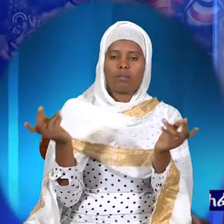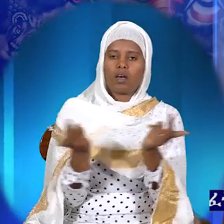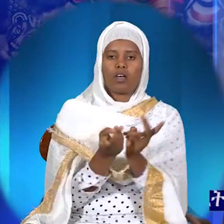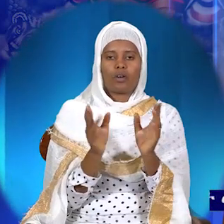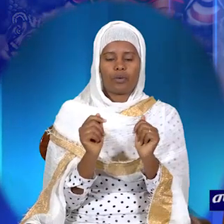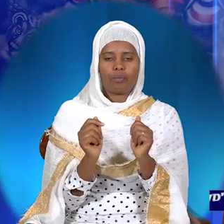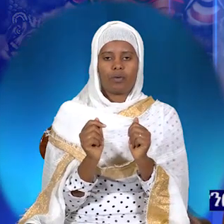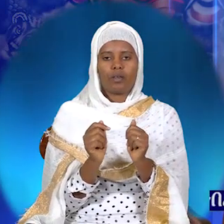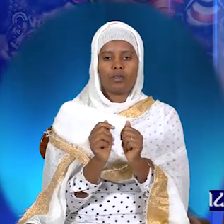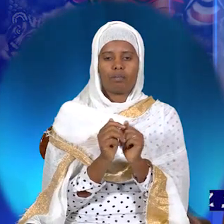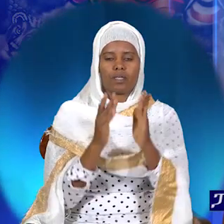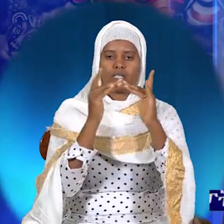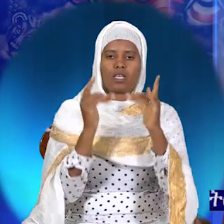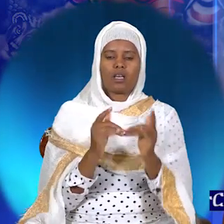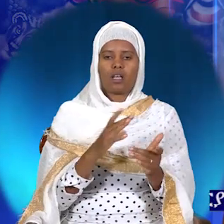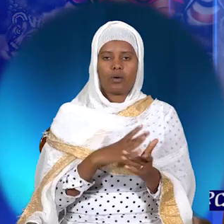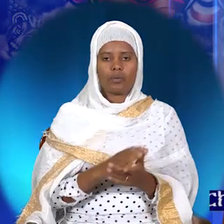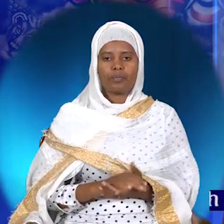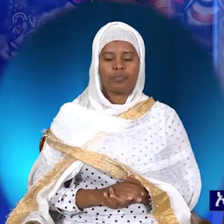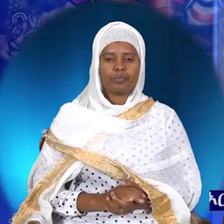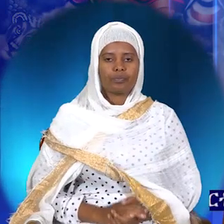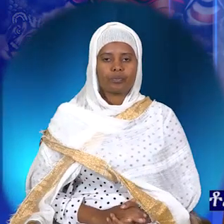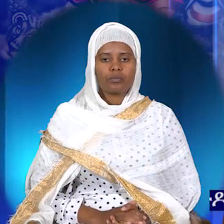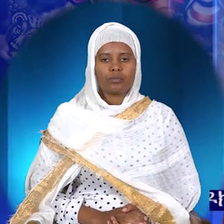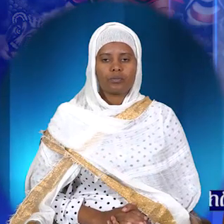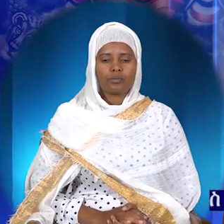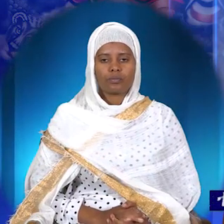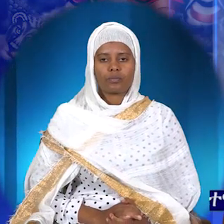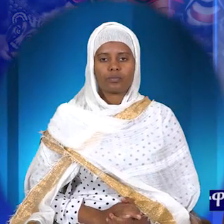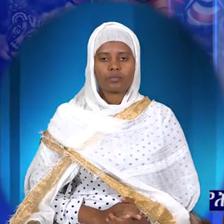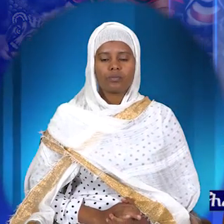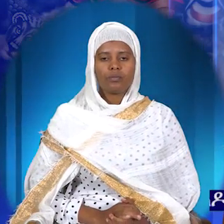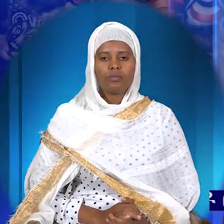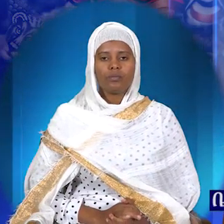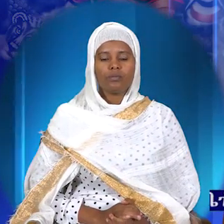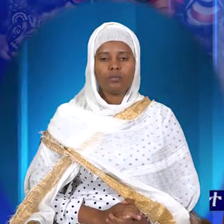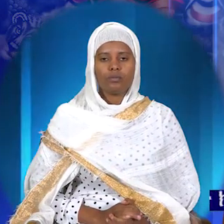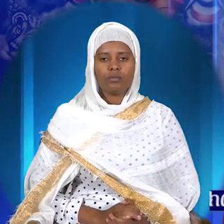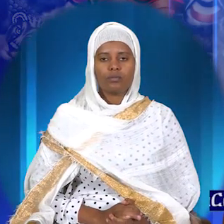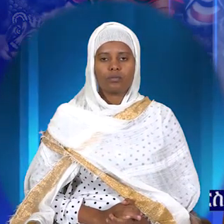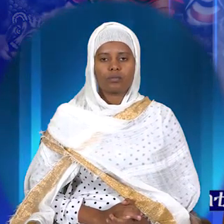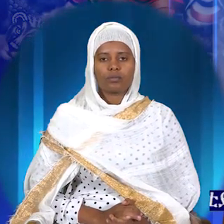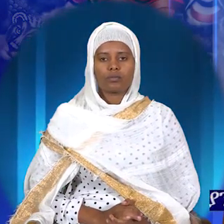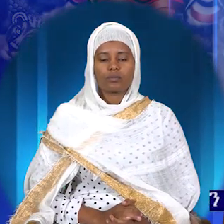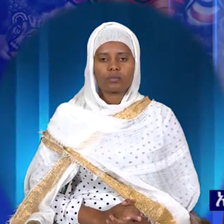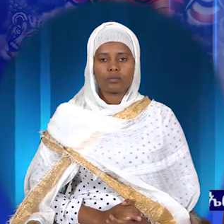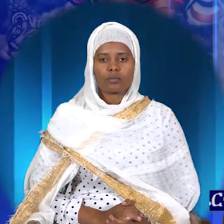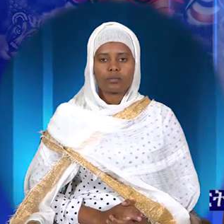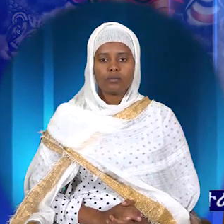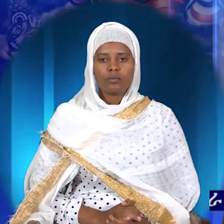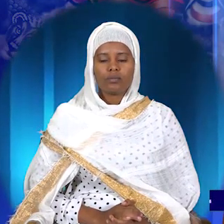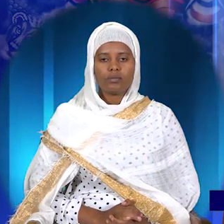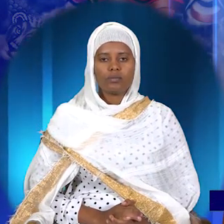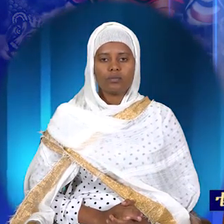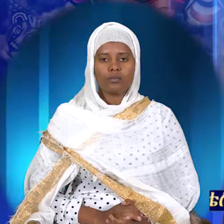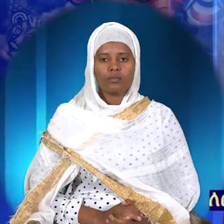ابا حيمونت ابو تسعان حادة انفقد سلسة اسما احادو وقتو ملوكوتومو سلسو اكالات اللي اريان بعر ايا